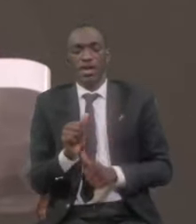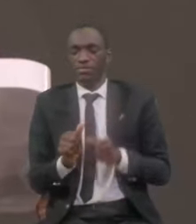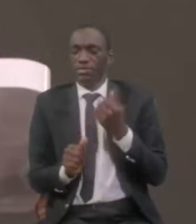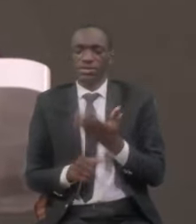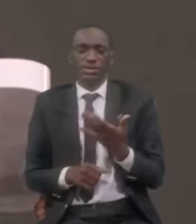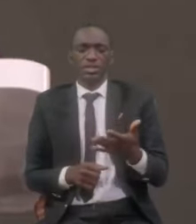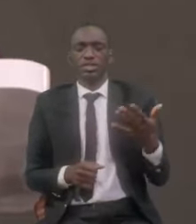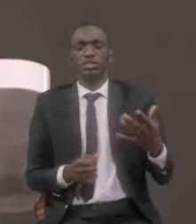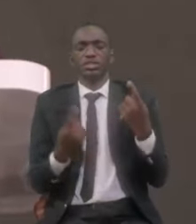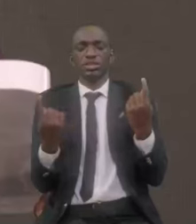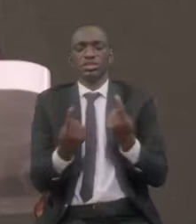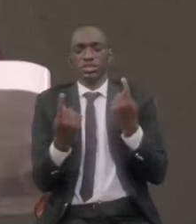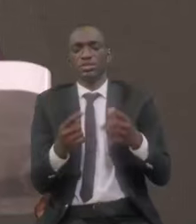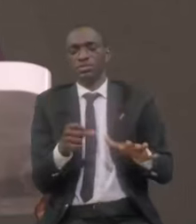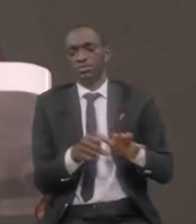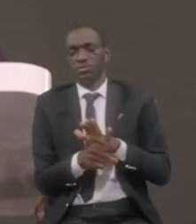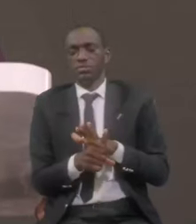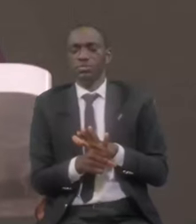Tout ce qui est pécheur.